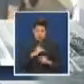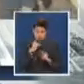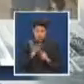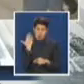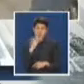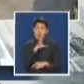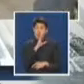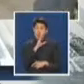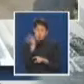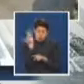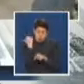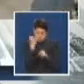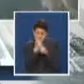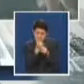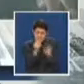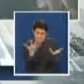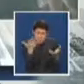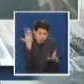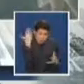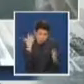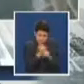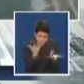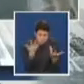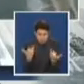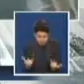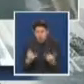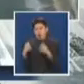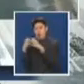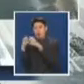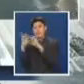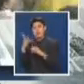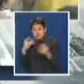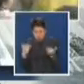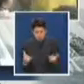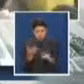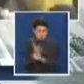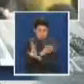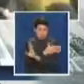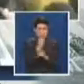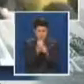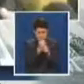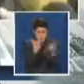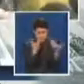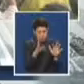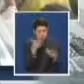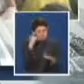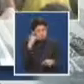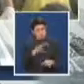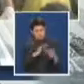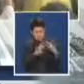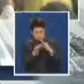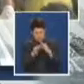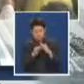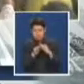นเนี่ยไม่ได้ทำไว้เยอะเนี่ยมันก็จะยิ่งวุ่นวายมากกว่านี้นะครับแต่ว่าขณะนี้เนี่ยในรูปแบบที่ทำเนี่ยมันมีศูนย์ตร